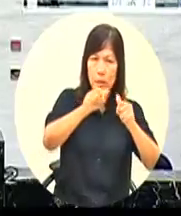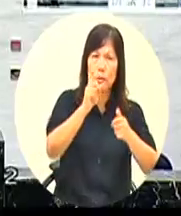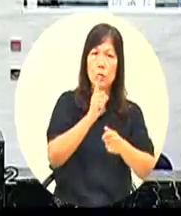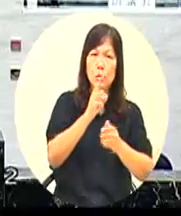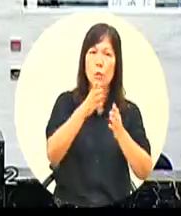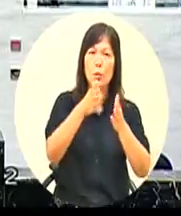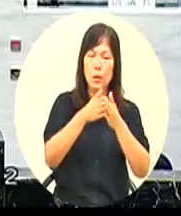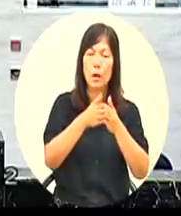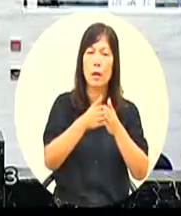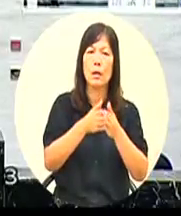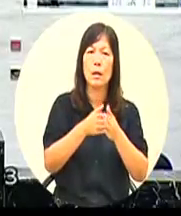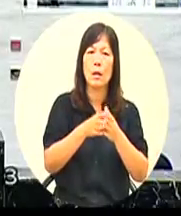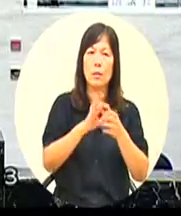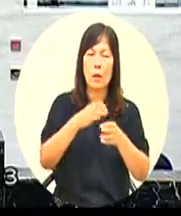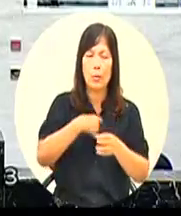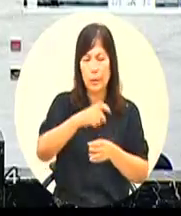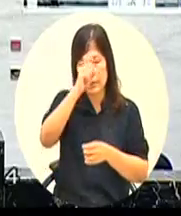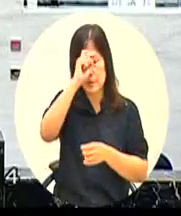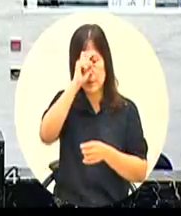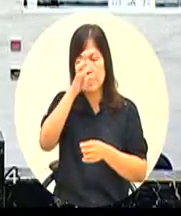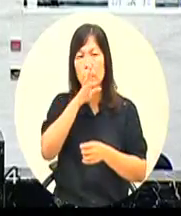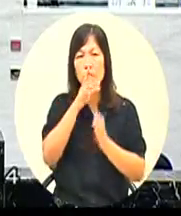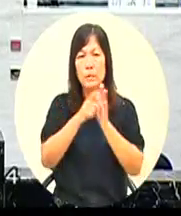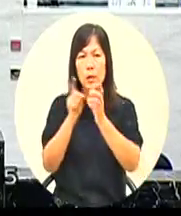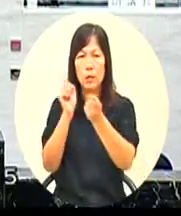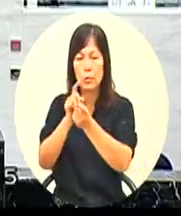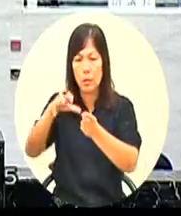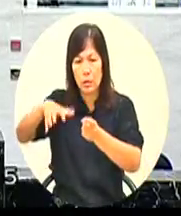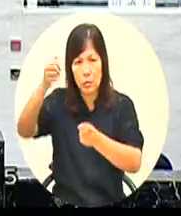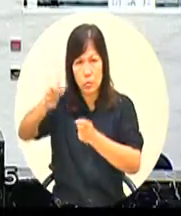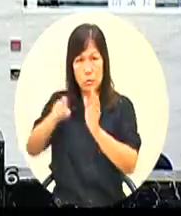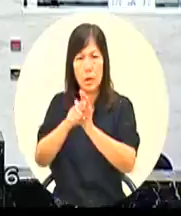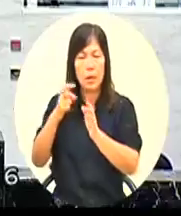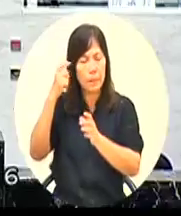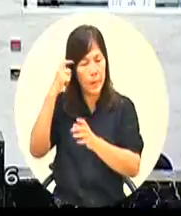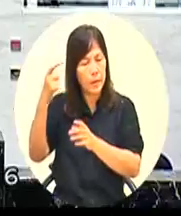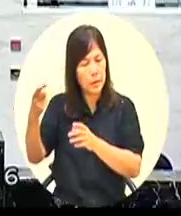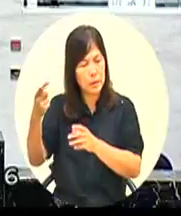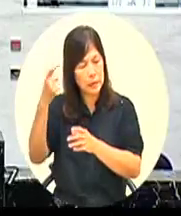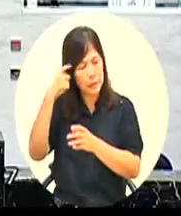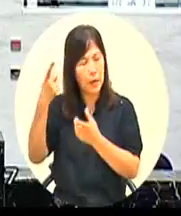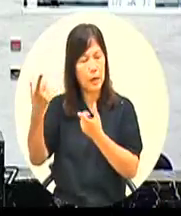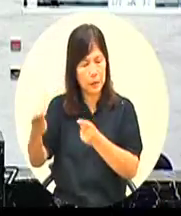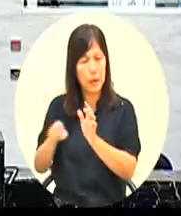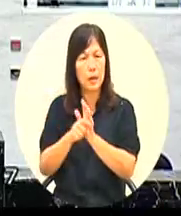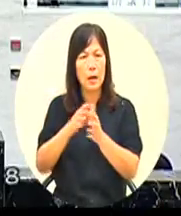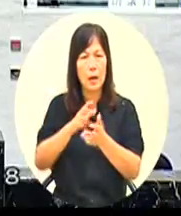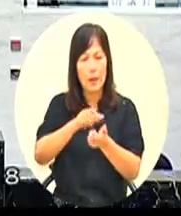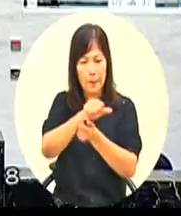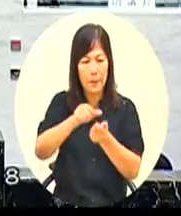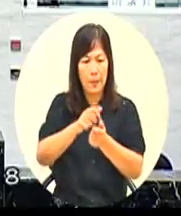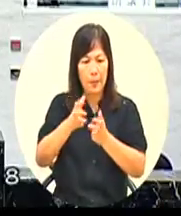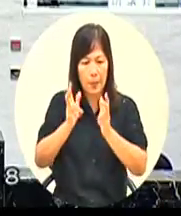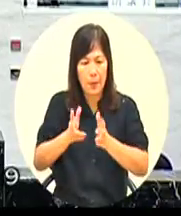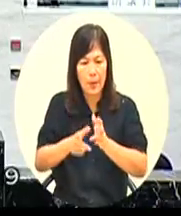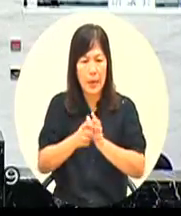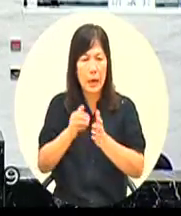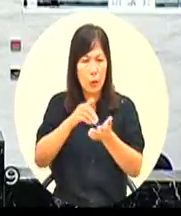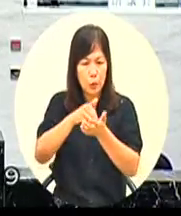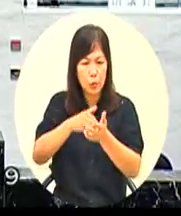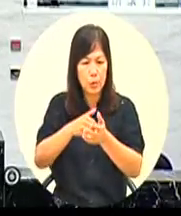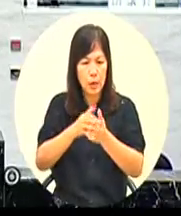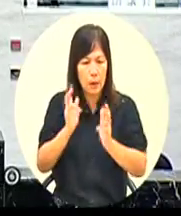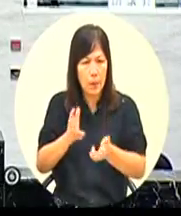真的建议啊，因为我一直也跟局长我们两个都有这样的想法，那个 PU 跑道是越来越不环保的